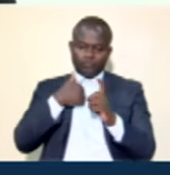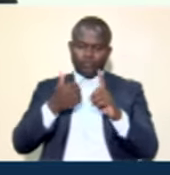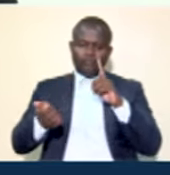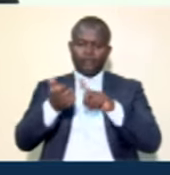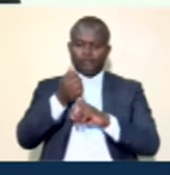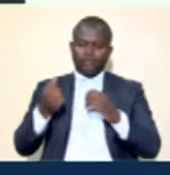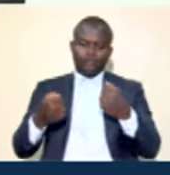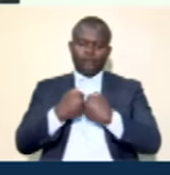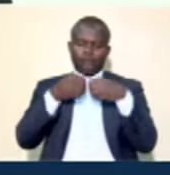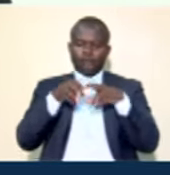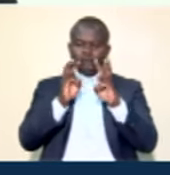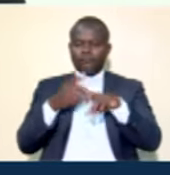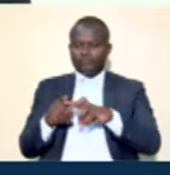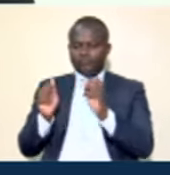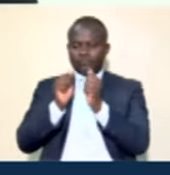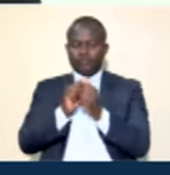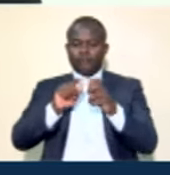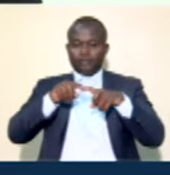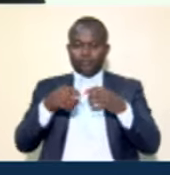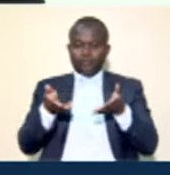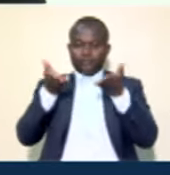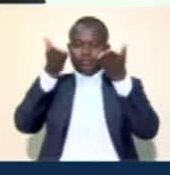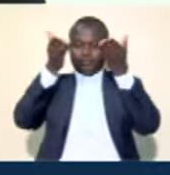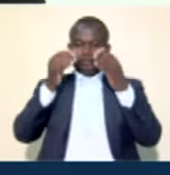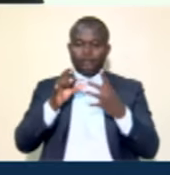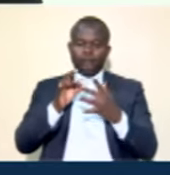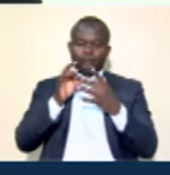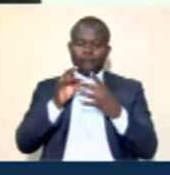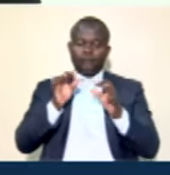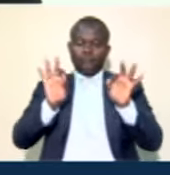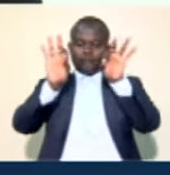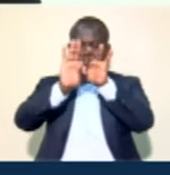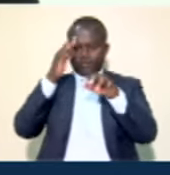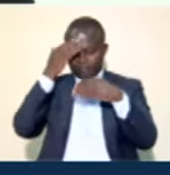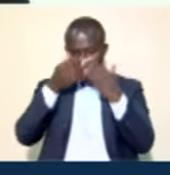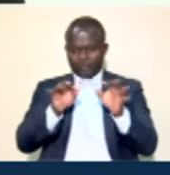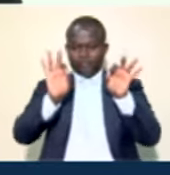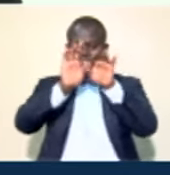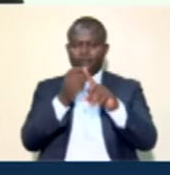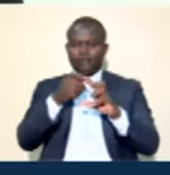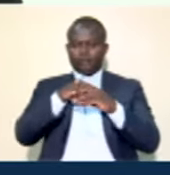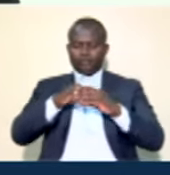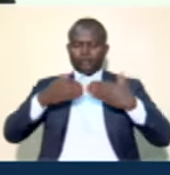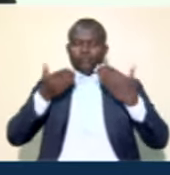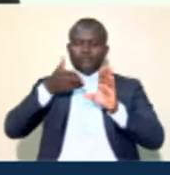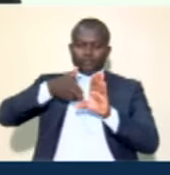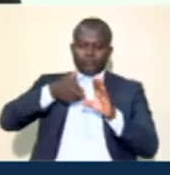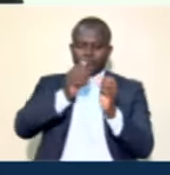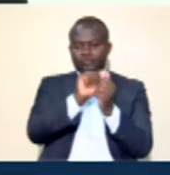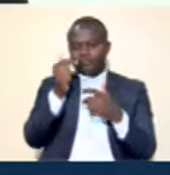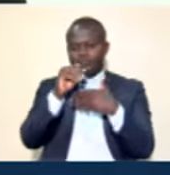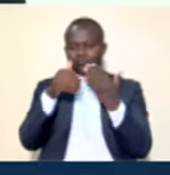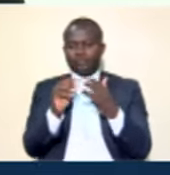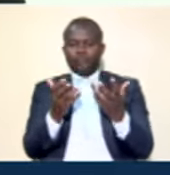buryo butandukanye, uhereye ku izamuka rikabije ry'ibiciro kubera ibiciro by'ibikomoka kuri peteroli n'ibindi